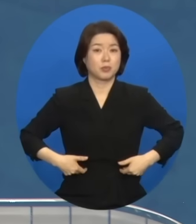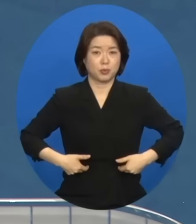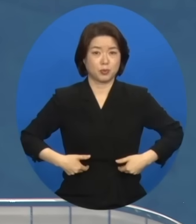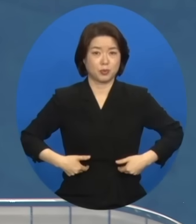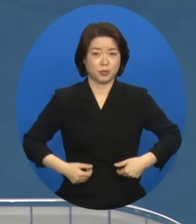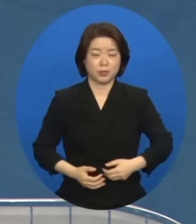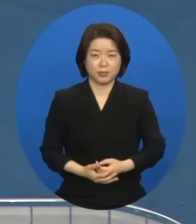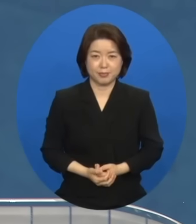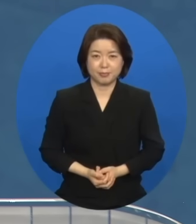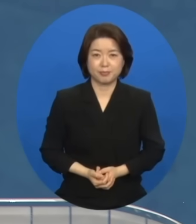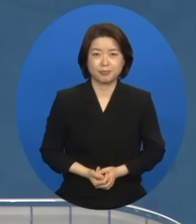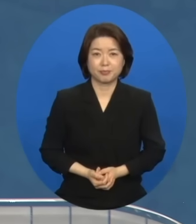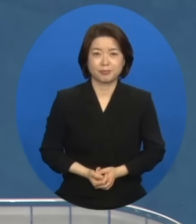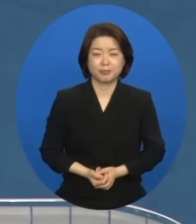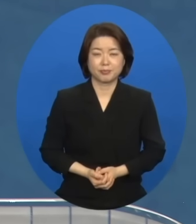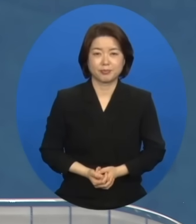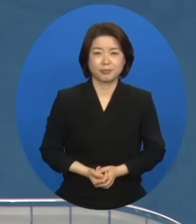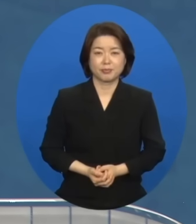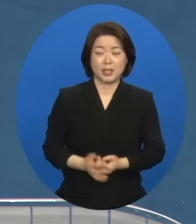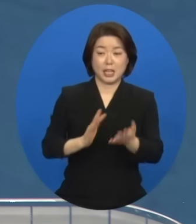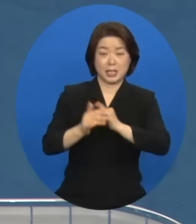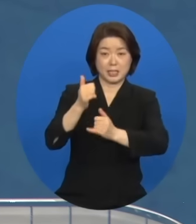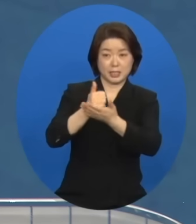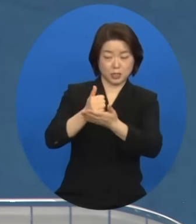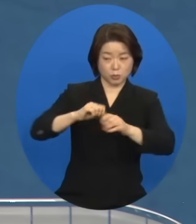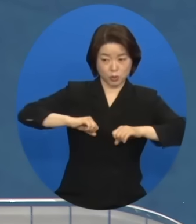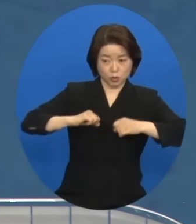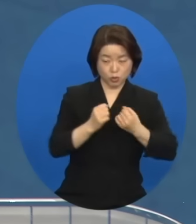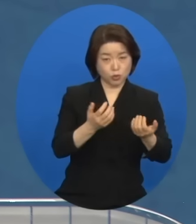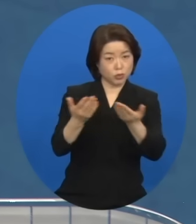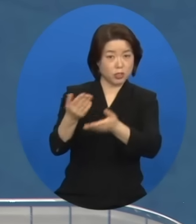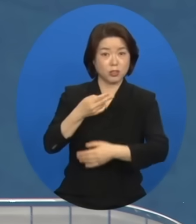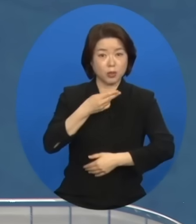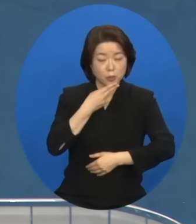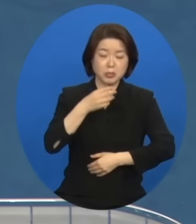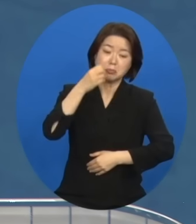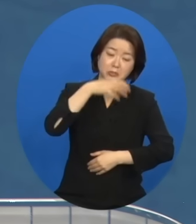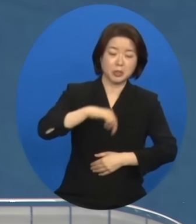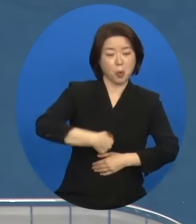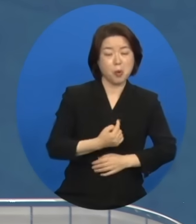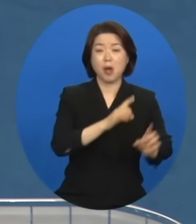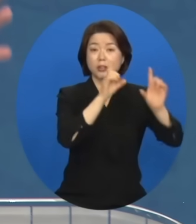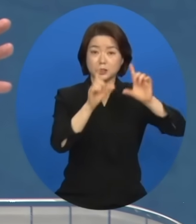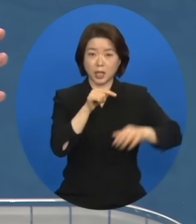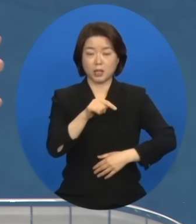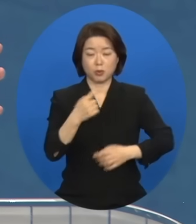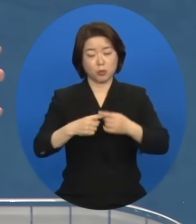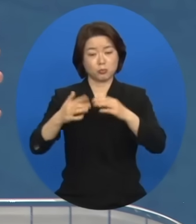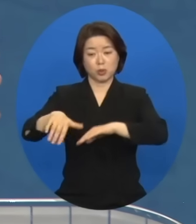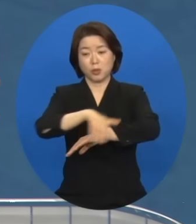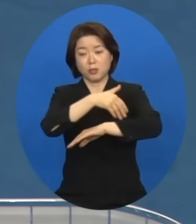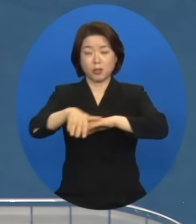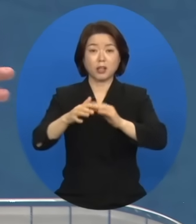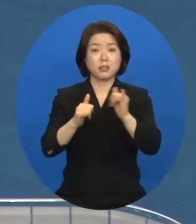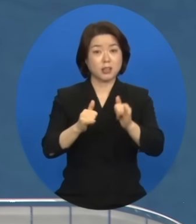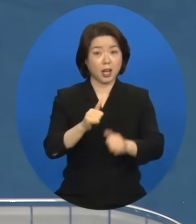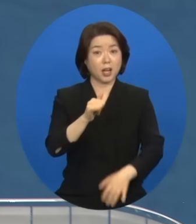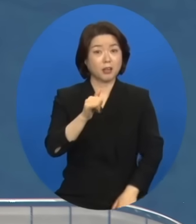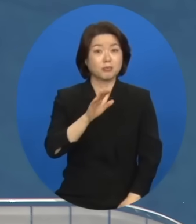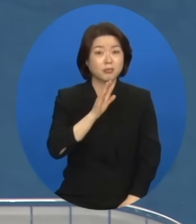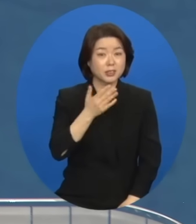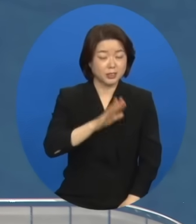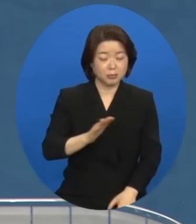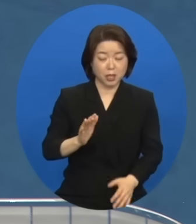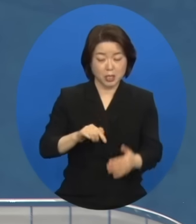것입니다. 예수님에게 순종 없이 사는 삶은 그는 교회는 다니는 사람일지 몰라도 예수